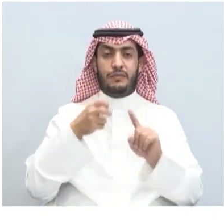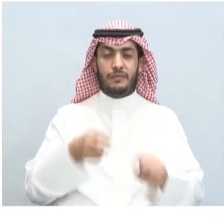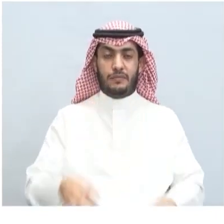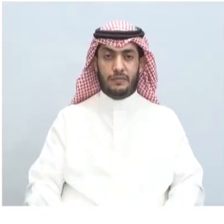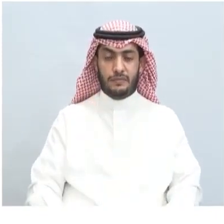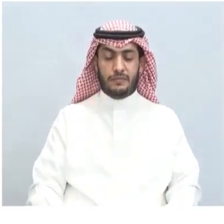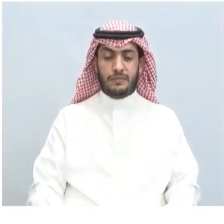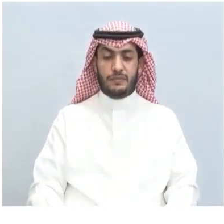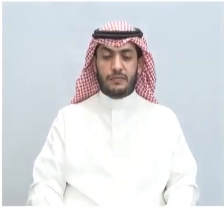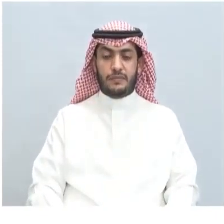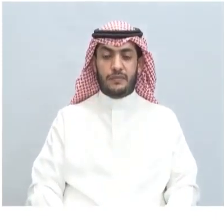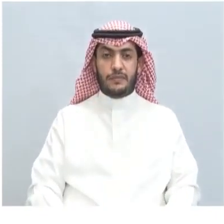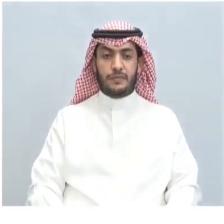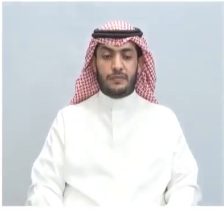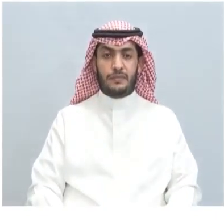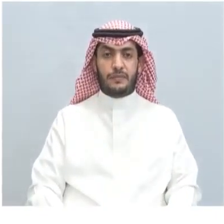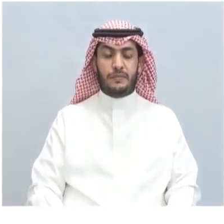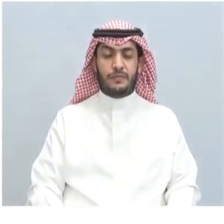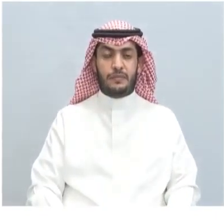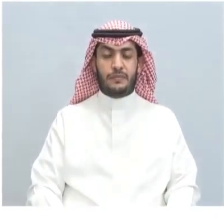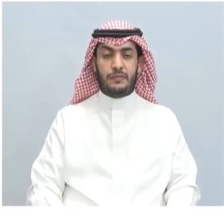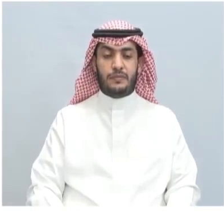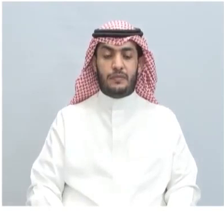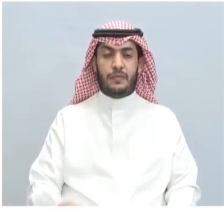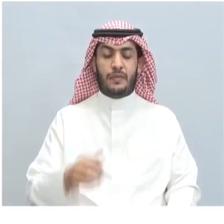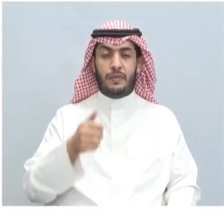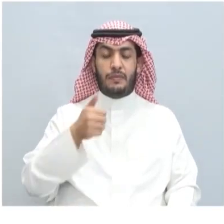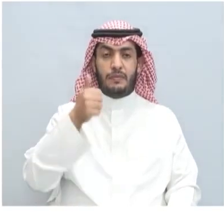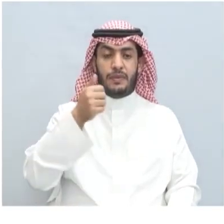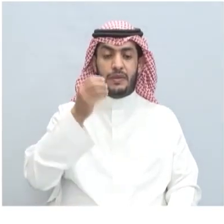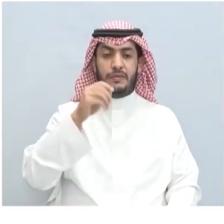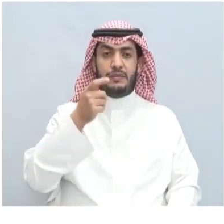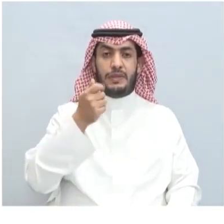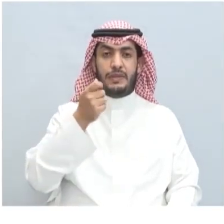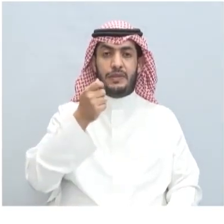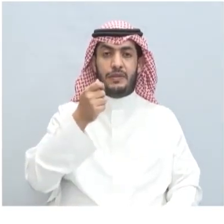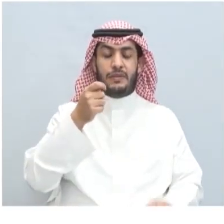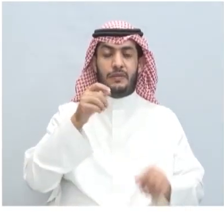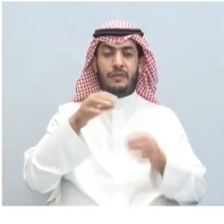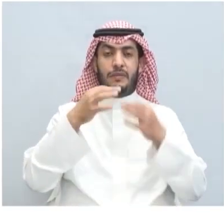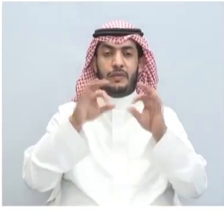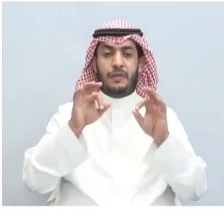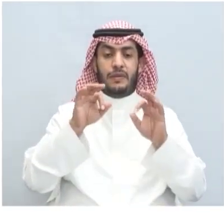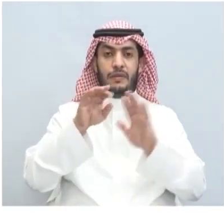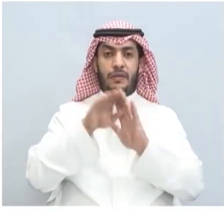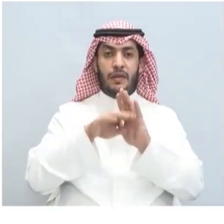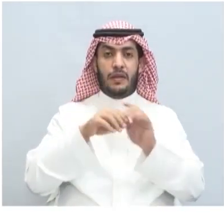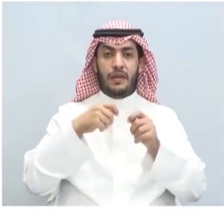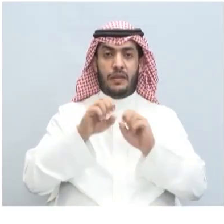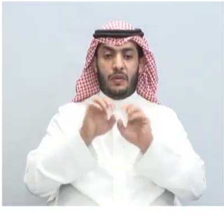الجديد اذا 1000 قسمه 110 سيظهر لديك سعر التداول ما بعد